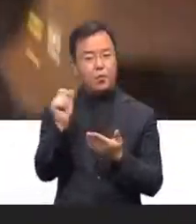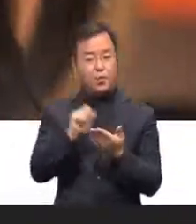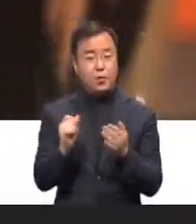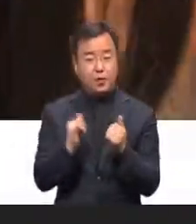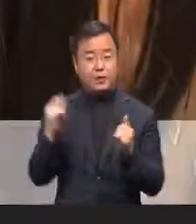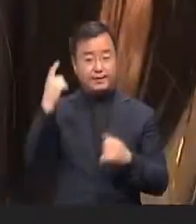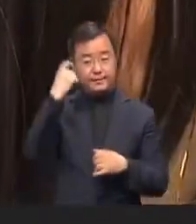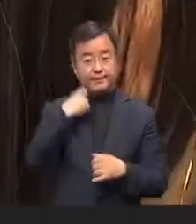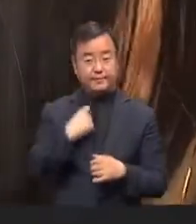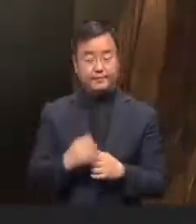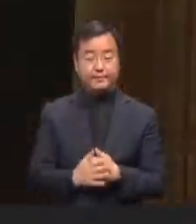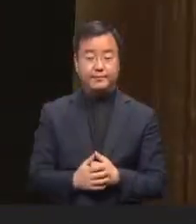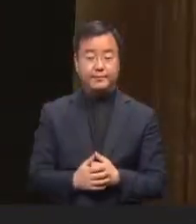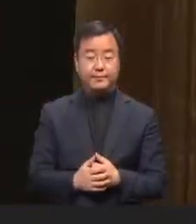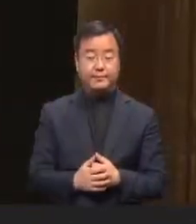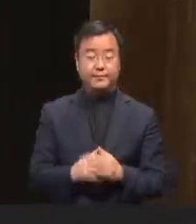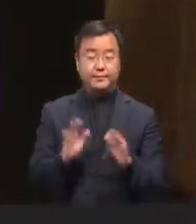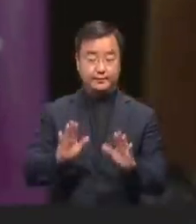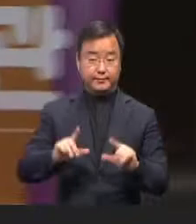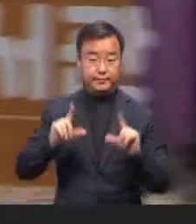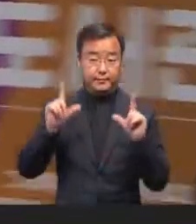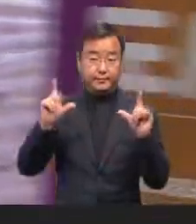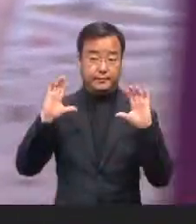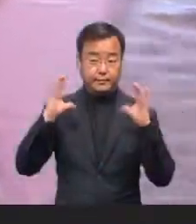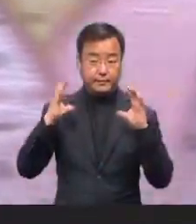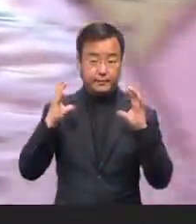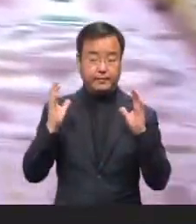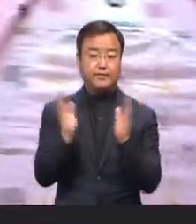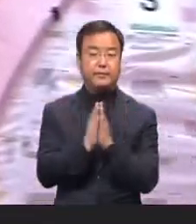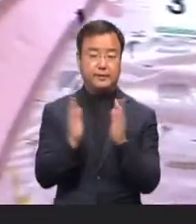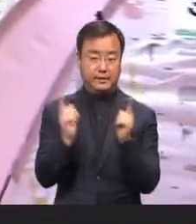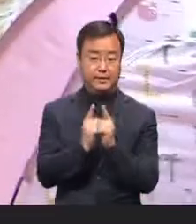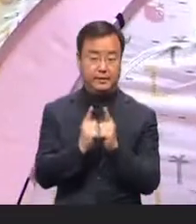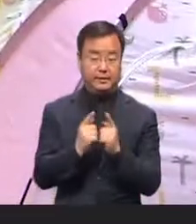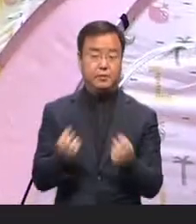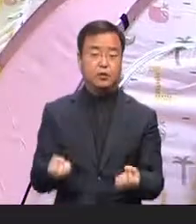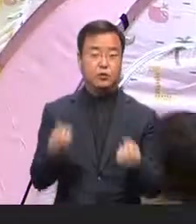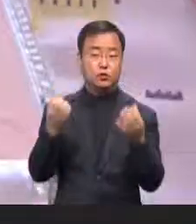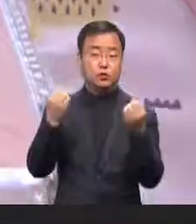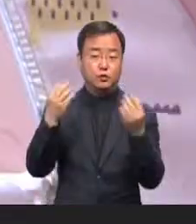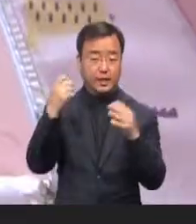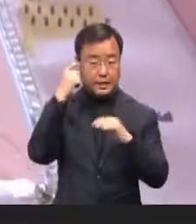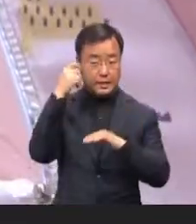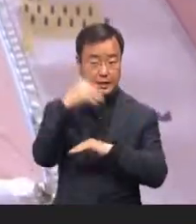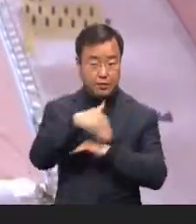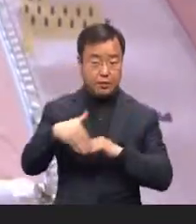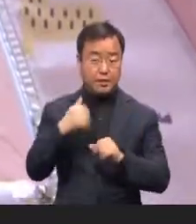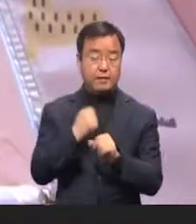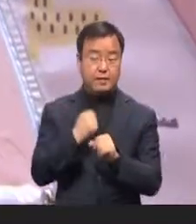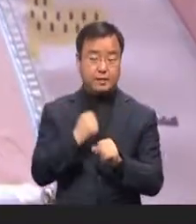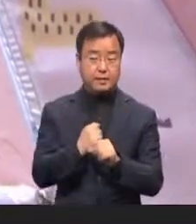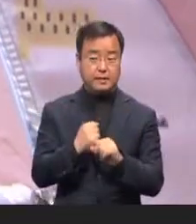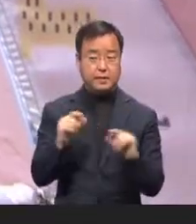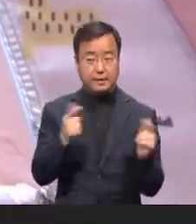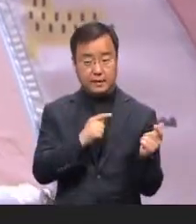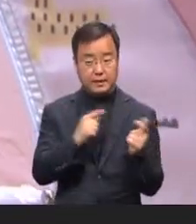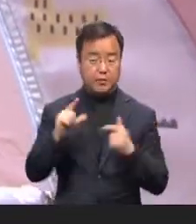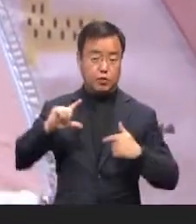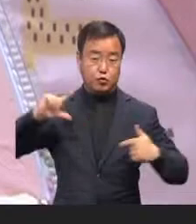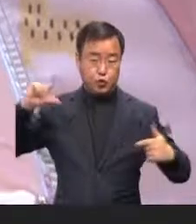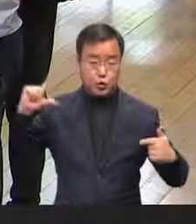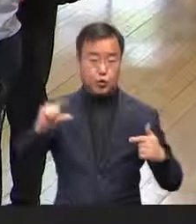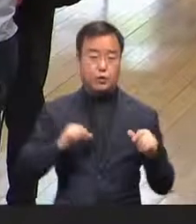기분이었어요. 올해는 어린이들이 직접 축제 기획에 참여해 아이들이 주인공이 되는 다양한